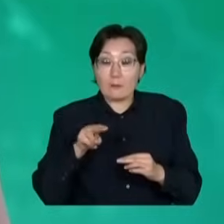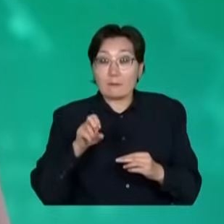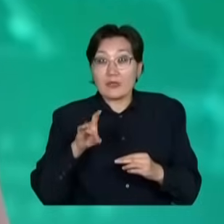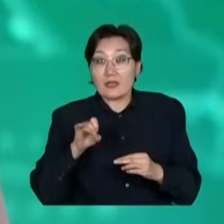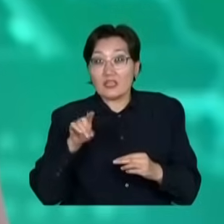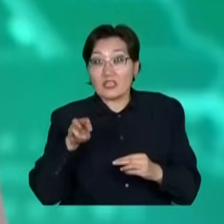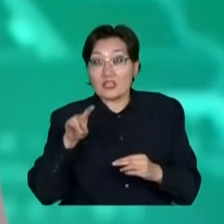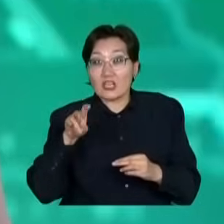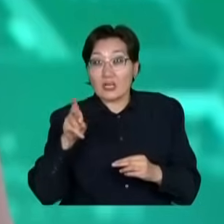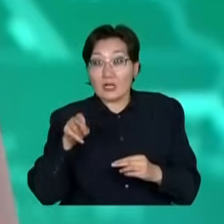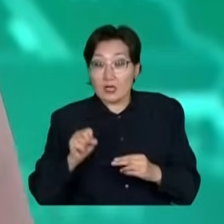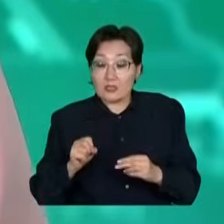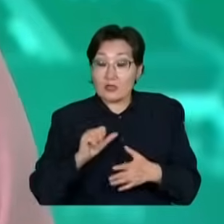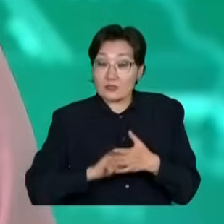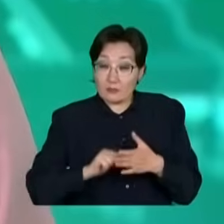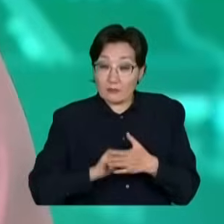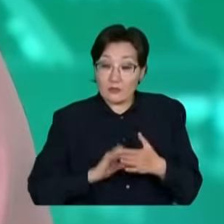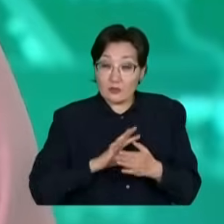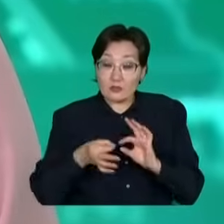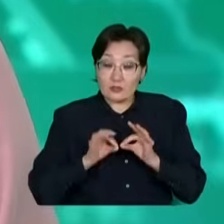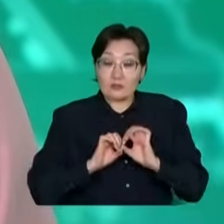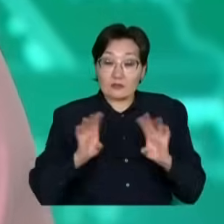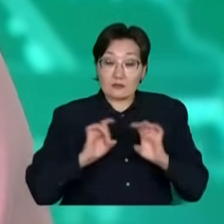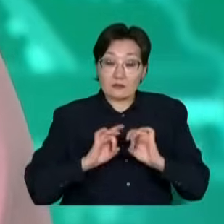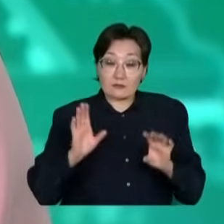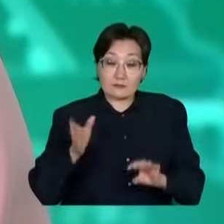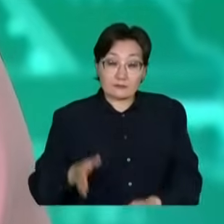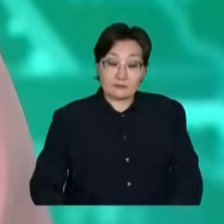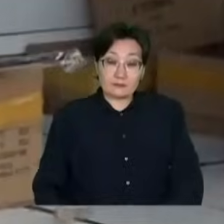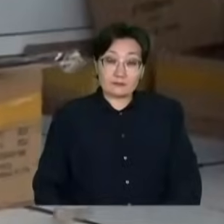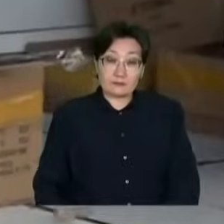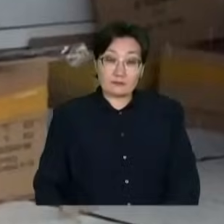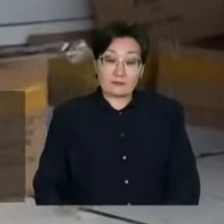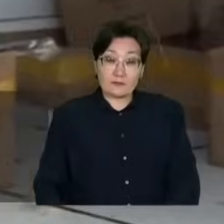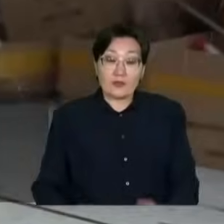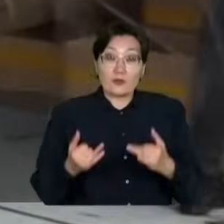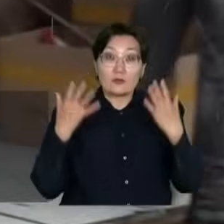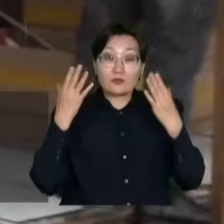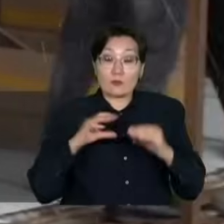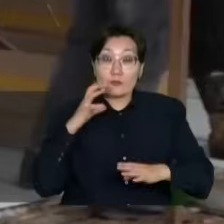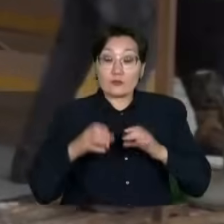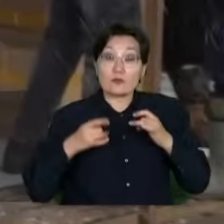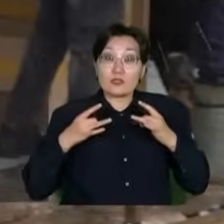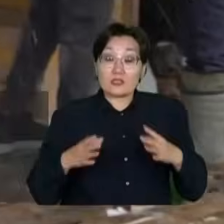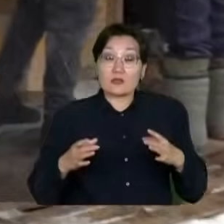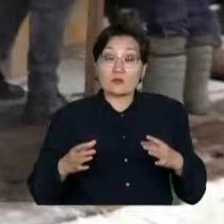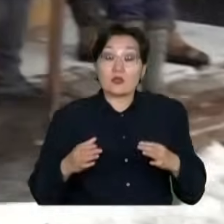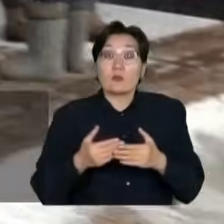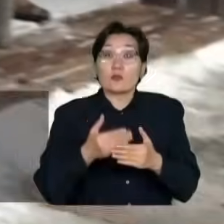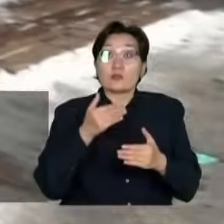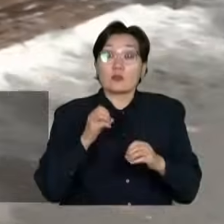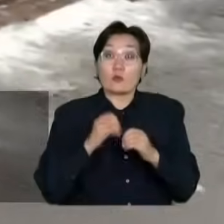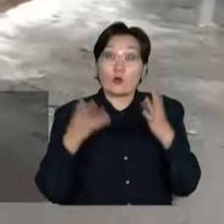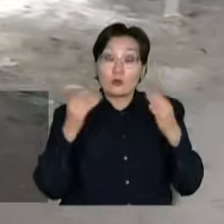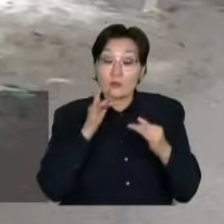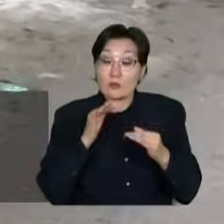пиротехникалық бұйымдар себепкер екен. Тақырыпты әріптесім Оразай Нұртай жалғастырады. Бүгінде бүкіл әлем тойлайтын мерекеге дейін әлі 10